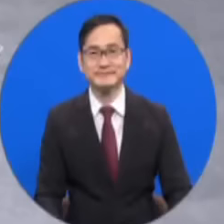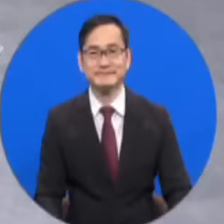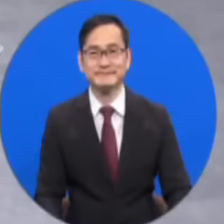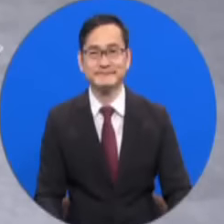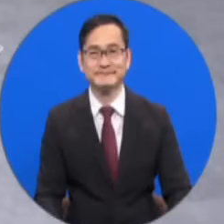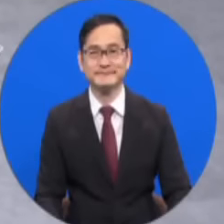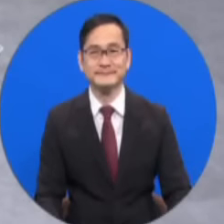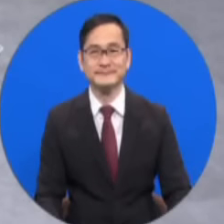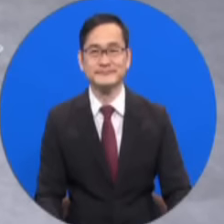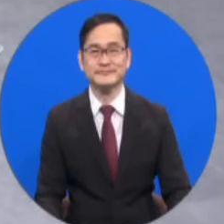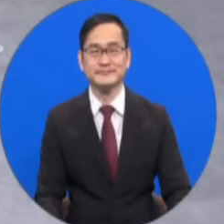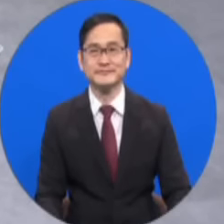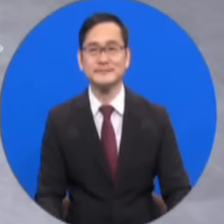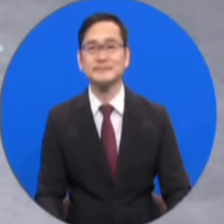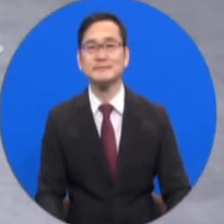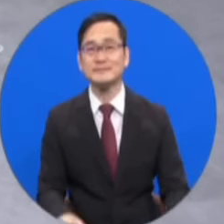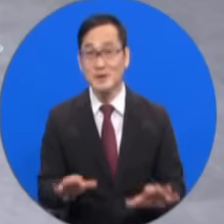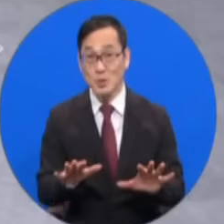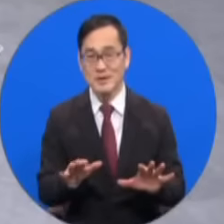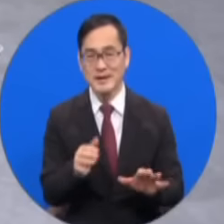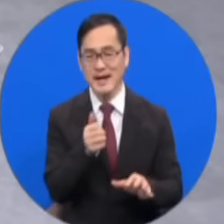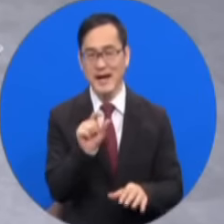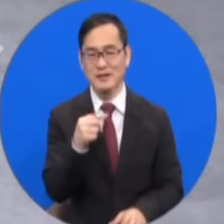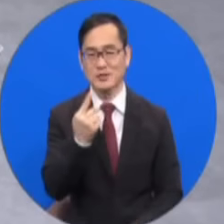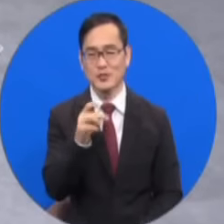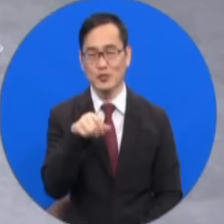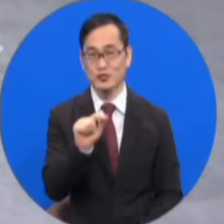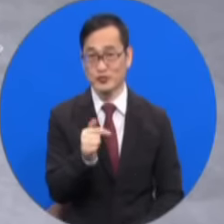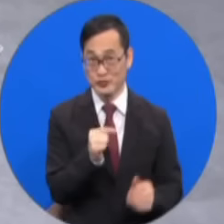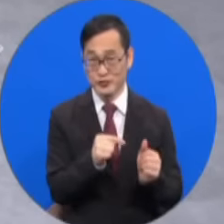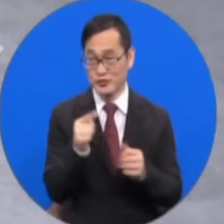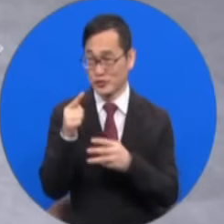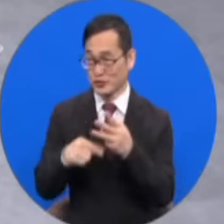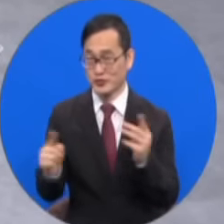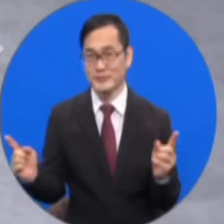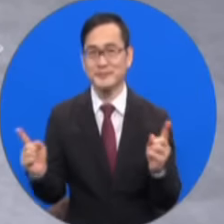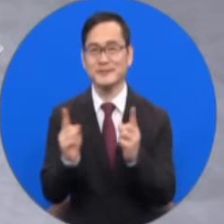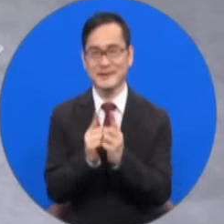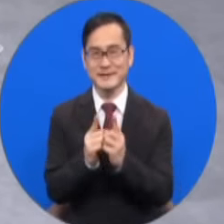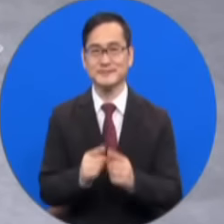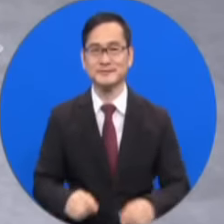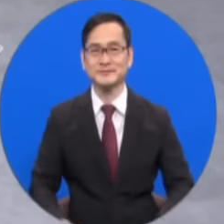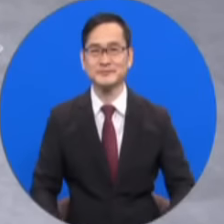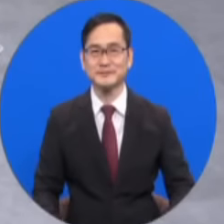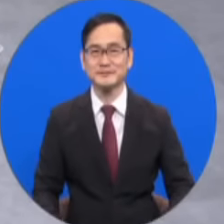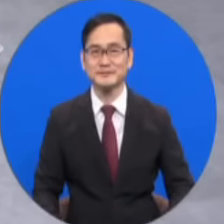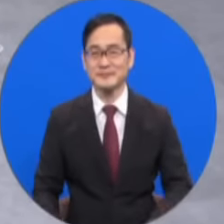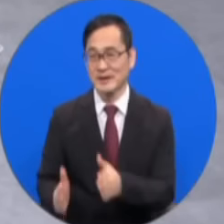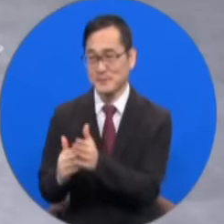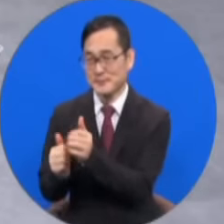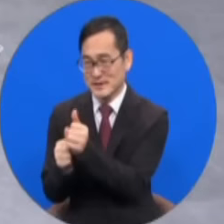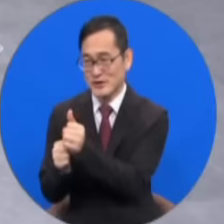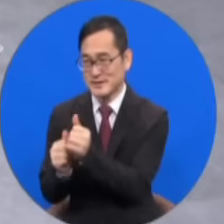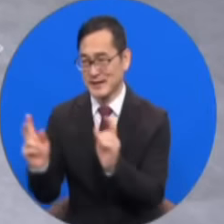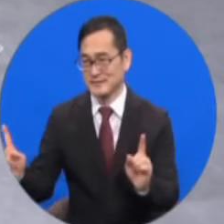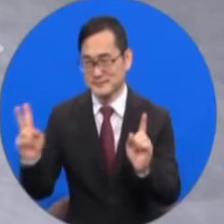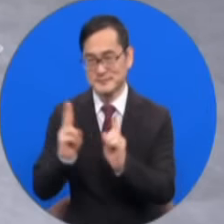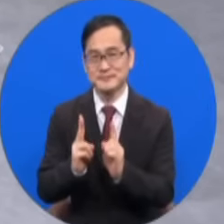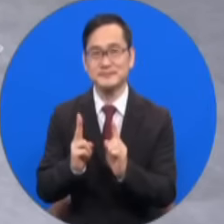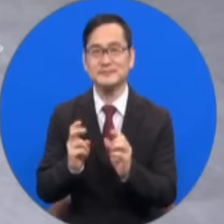니다 오늘 한동훈 대표 윤선열 대통령이 만납니다 독대는 아니고요 정지석 비서실장이 배석하는 면담